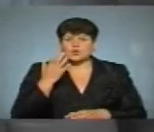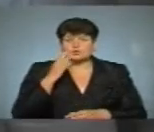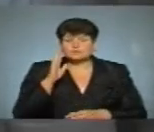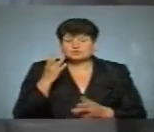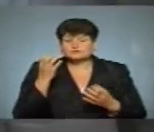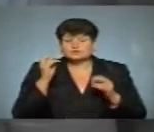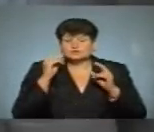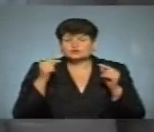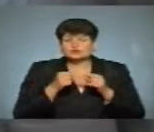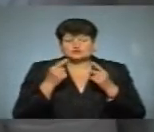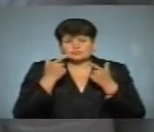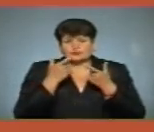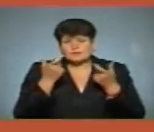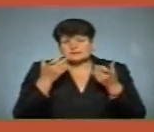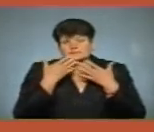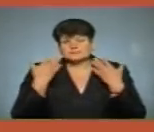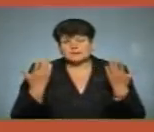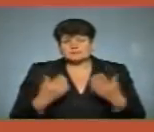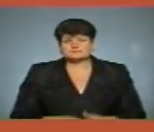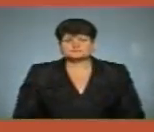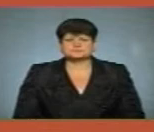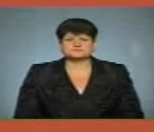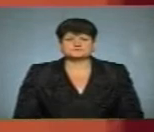ще точної інформації не маємо.